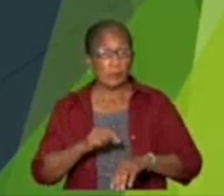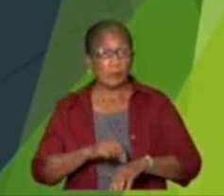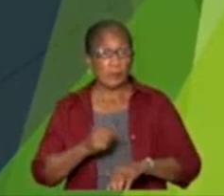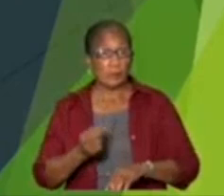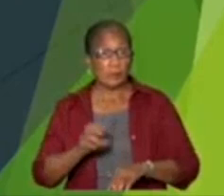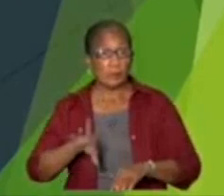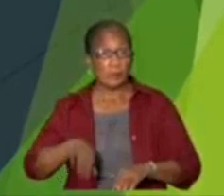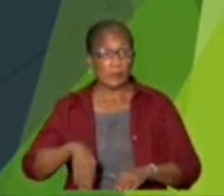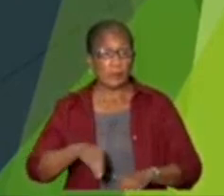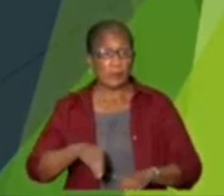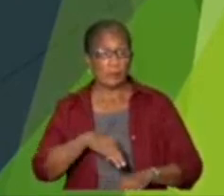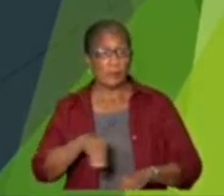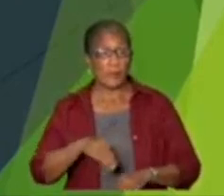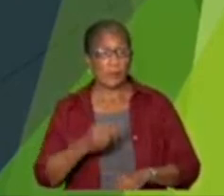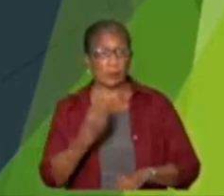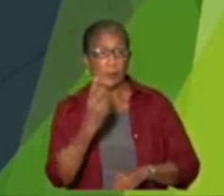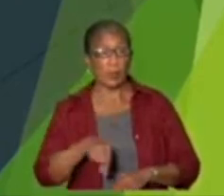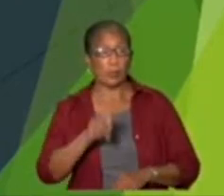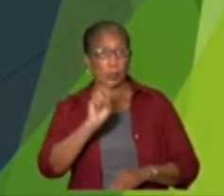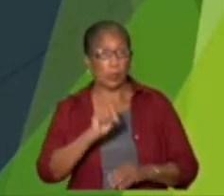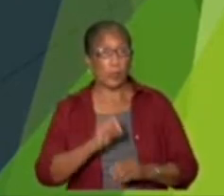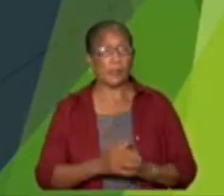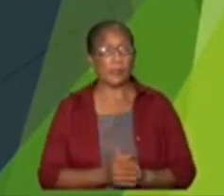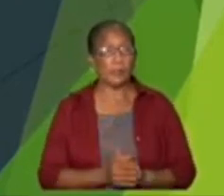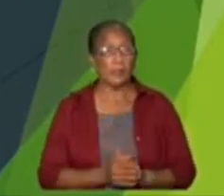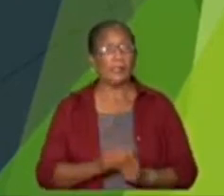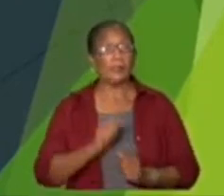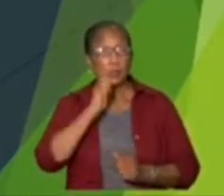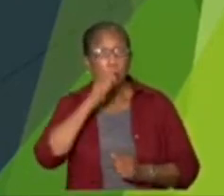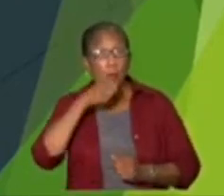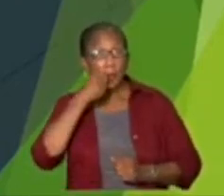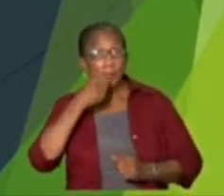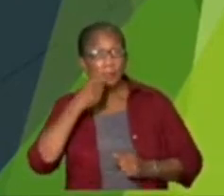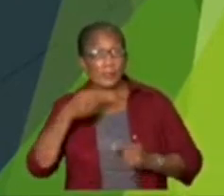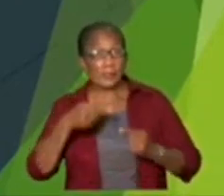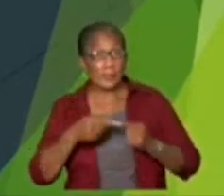2020. En dat is dus wat getest is,